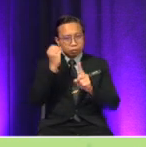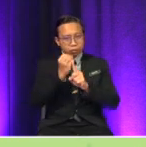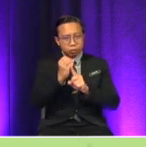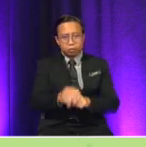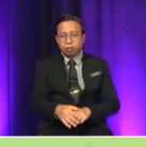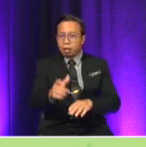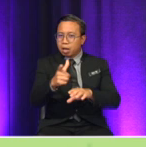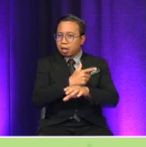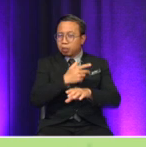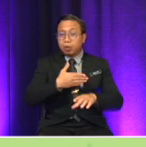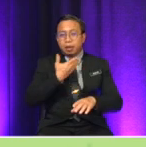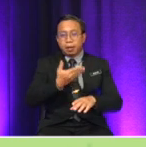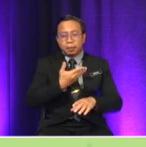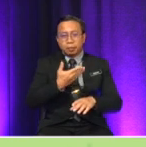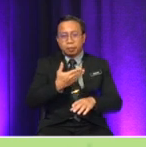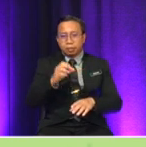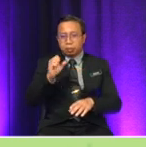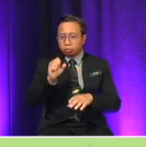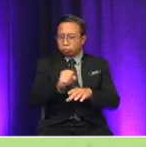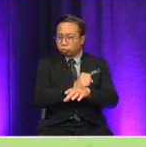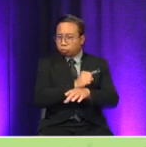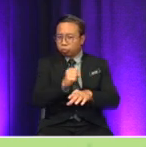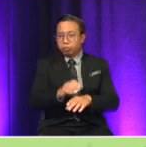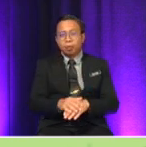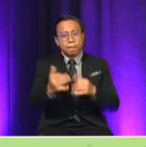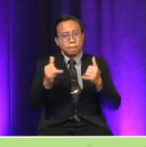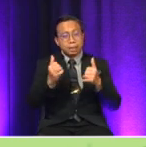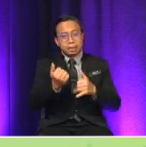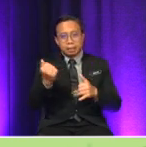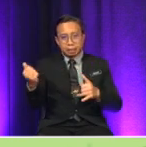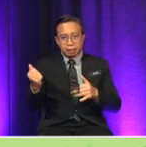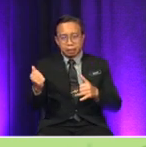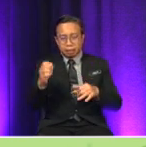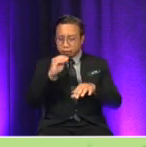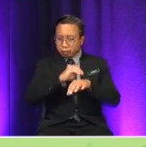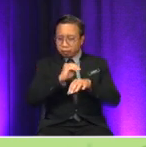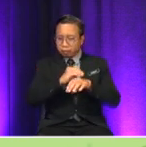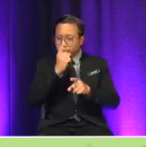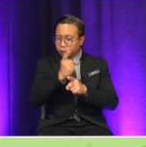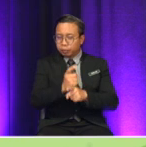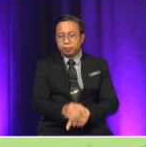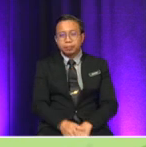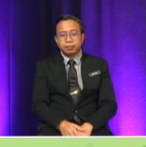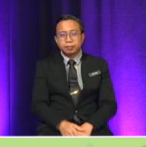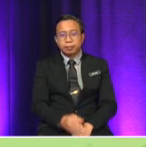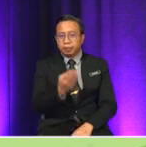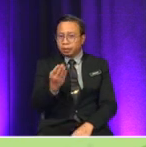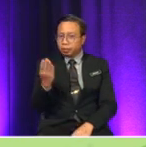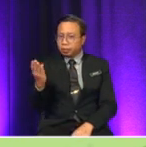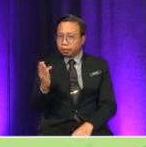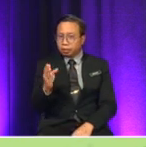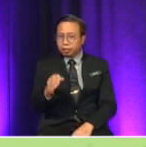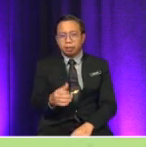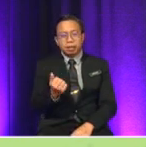lagu happy song dengan betul, memainkan alat perkusi dalam tempo yang betul. Selain bahan dan peralatan, video lagu